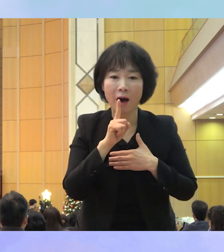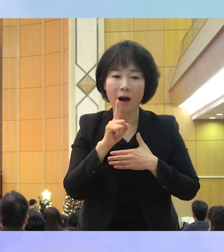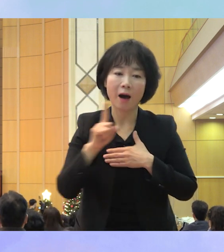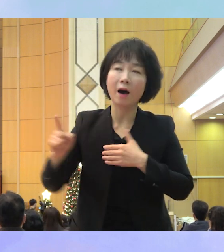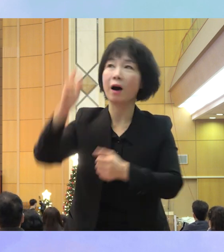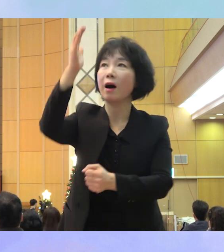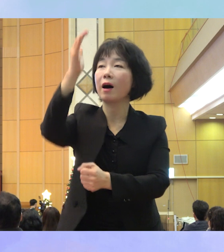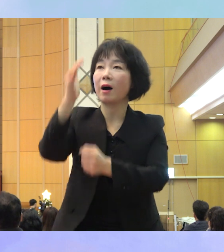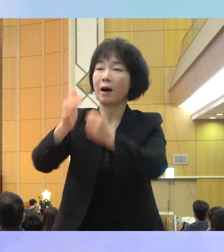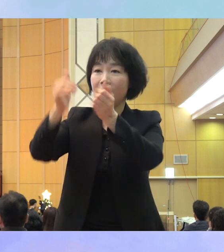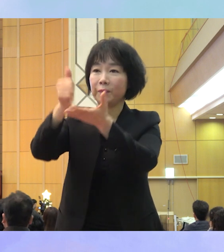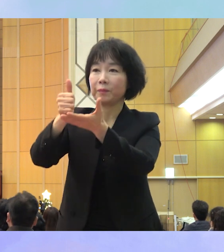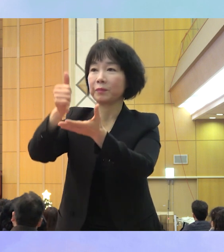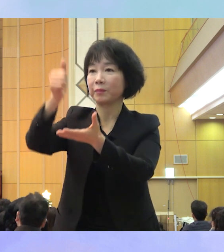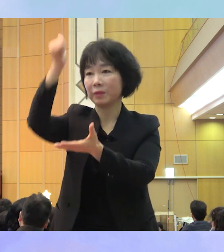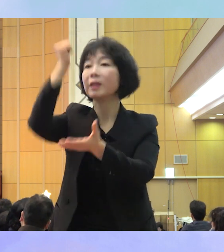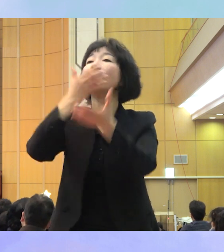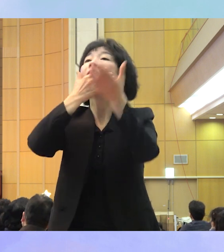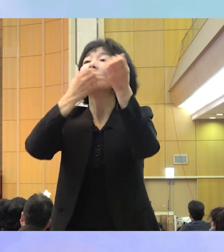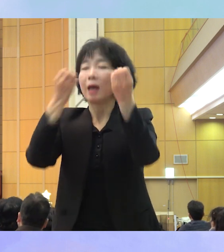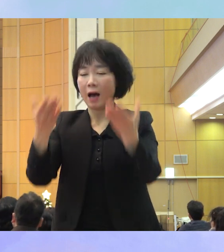형통하리라.